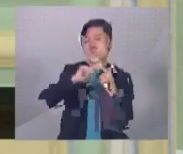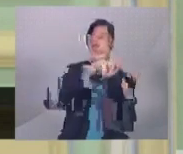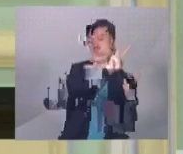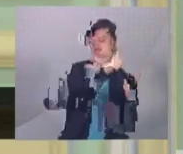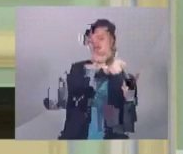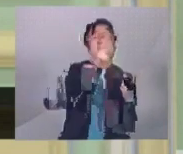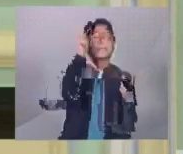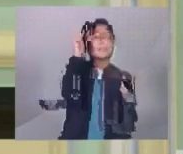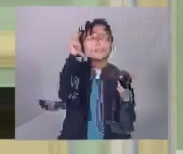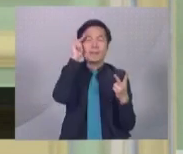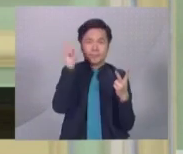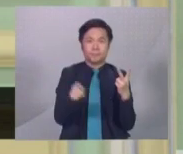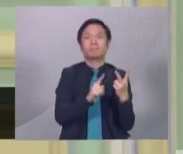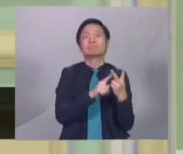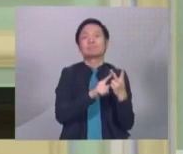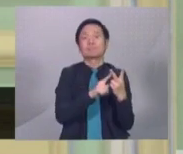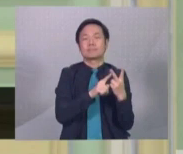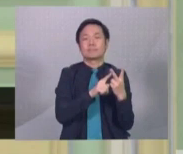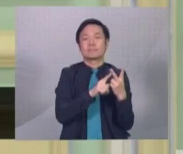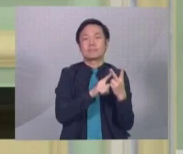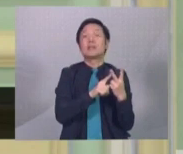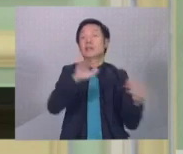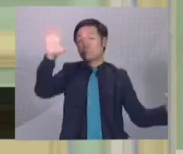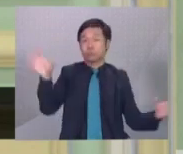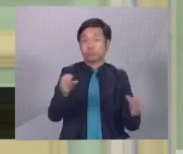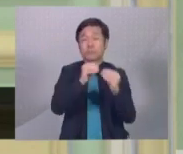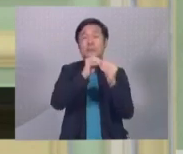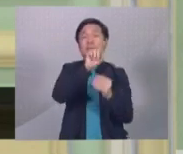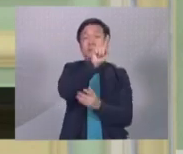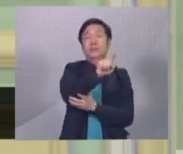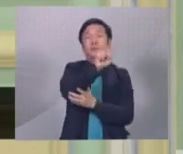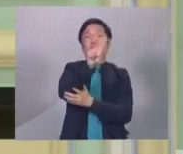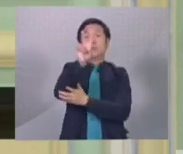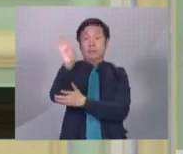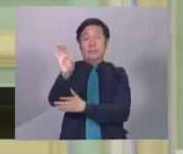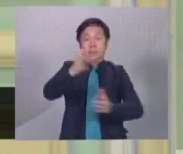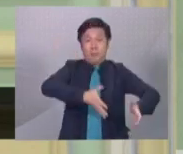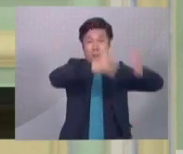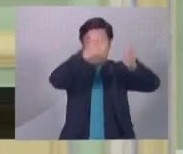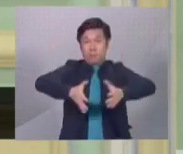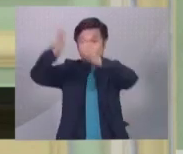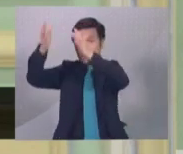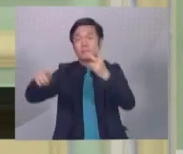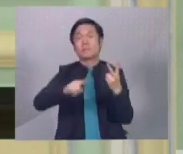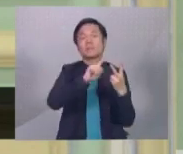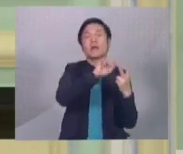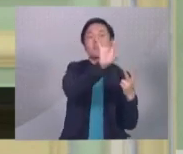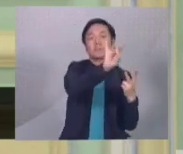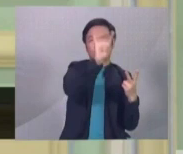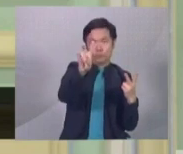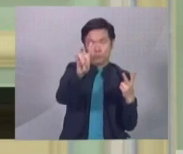di Kelantan, yang mana sebanyak 129 bangunan kerajaan, 87 tempat awam,